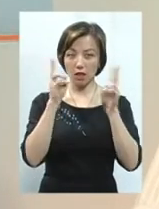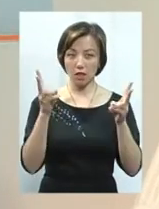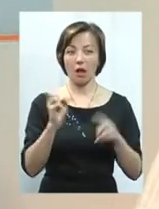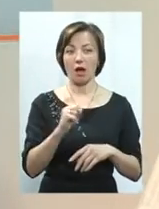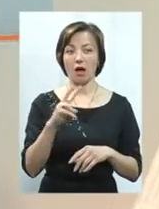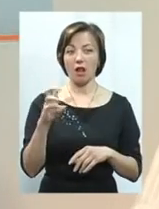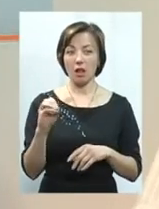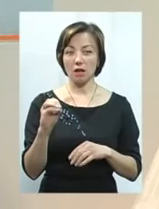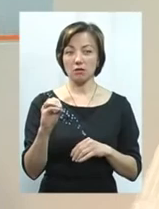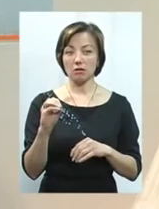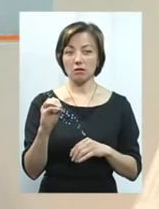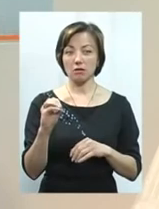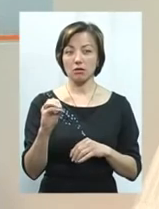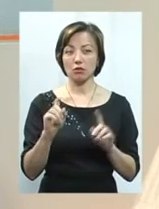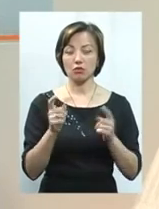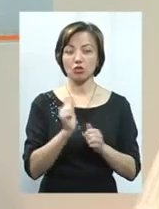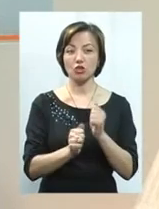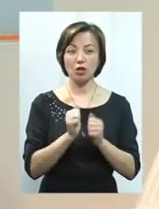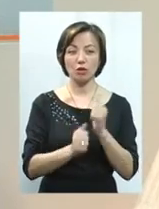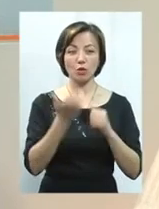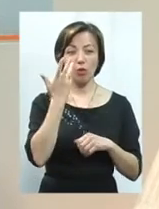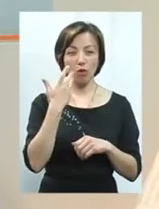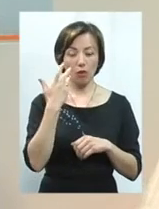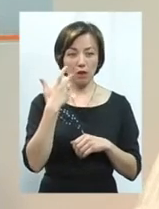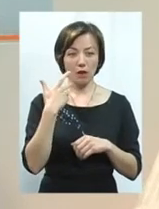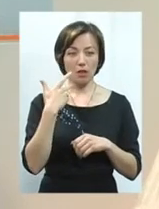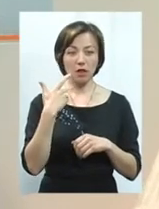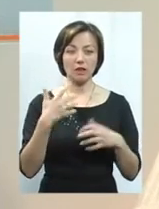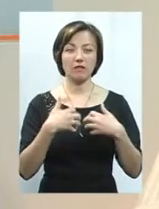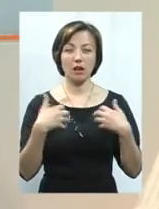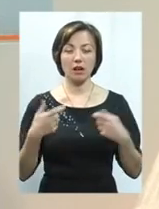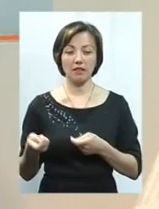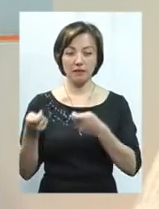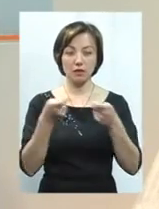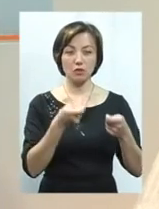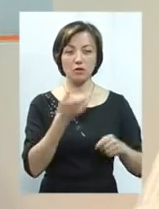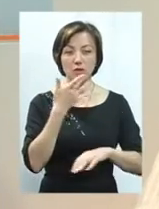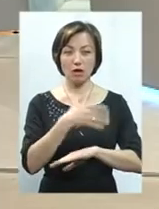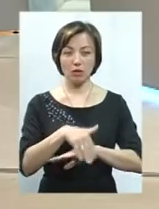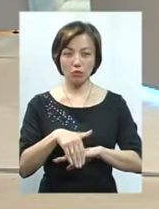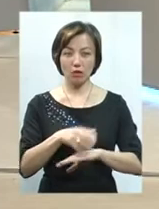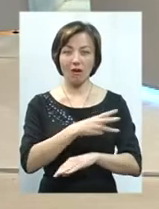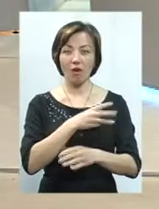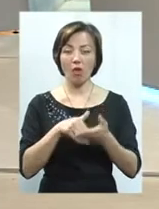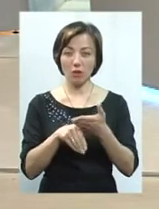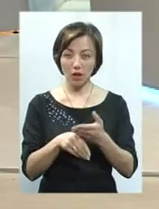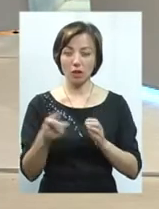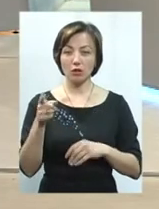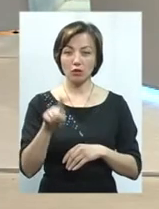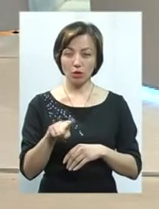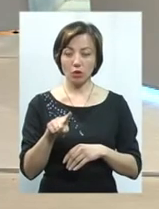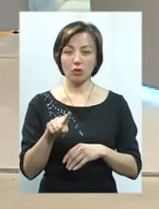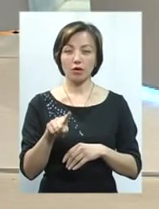Але, власне, дуже часто, коли тварин везуть за кордон, я маю на увазі волонтери, то